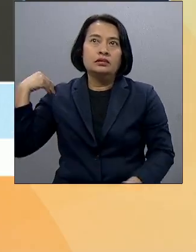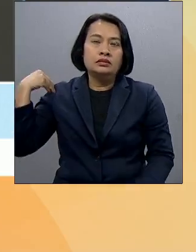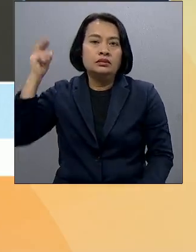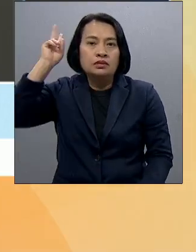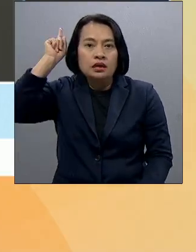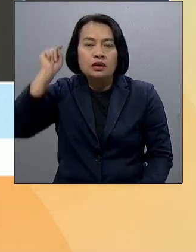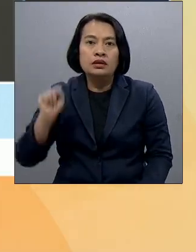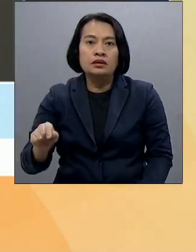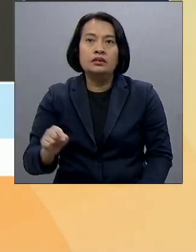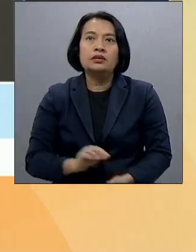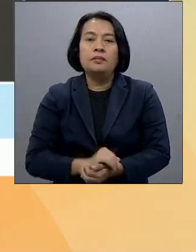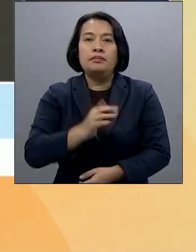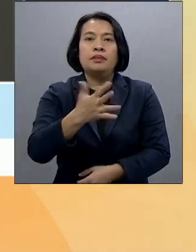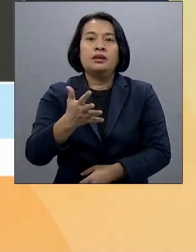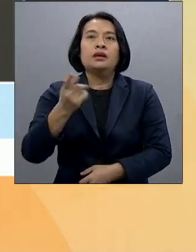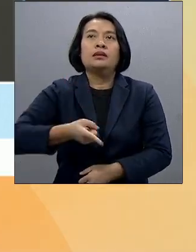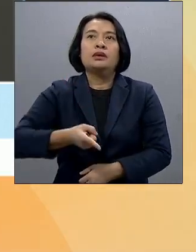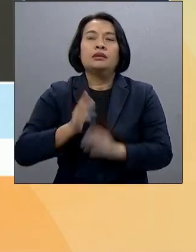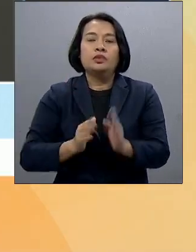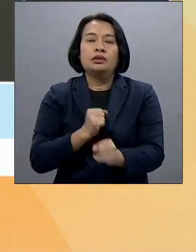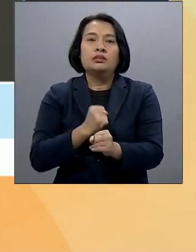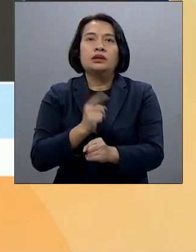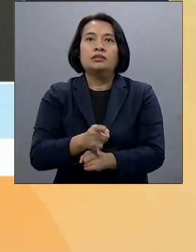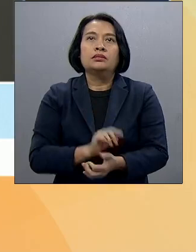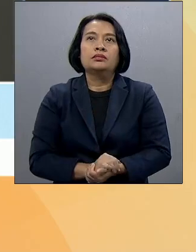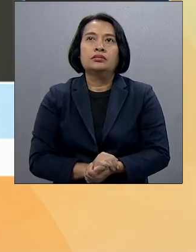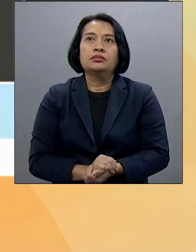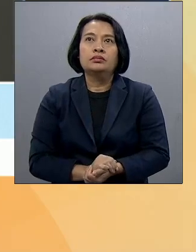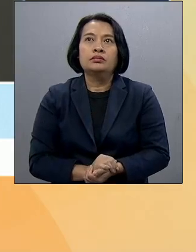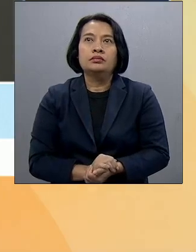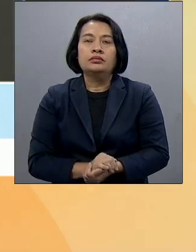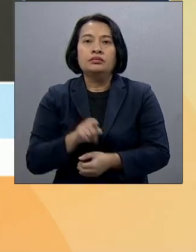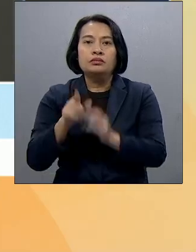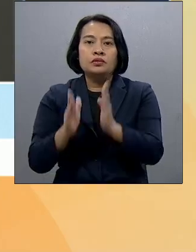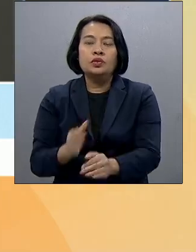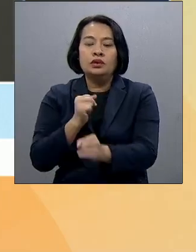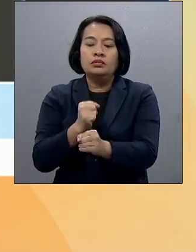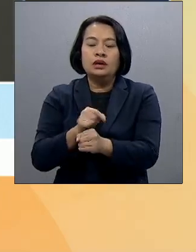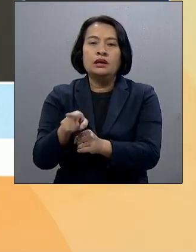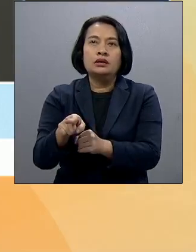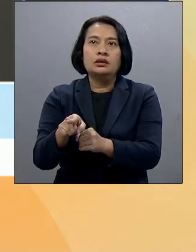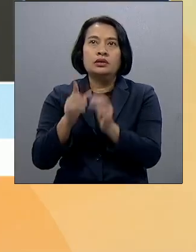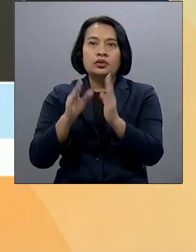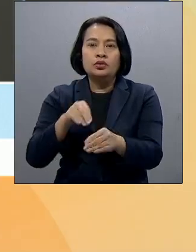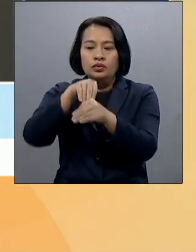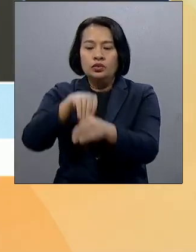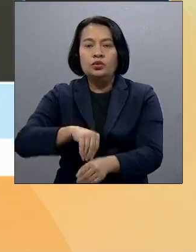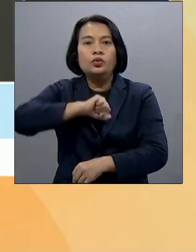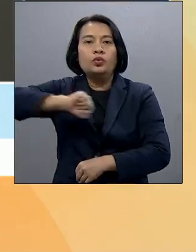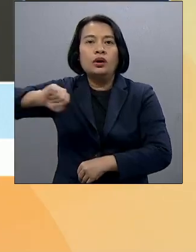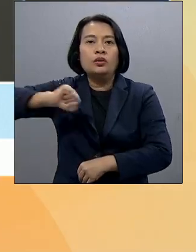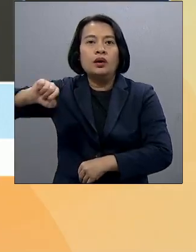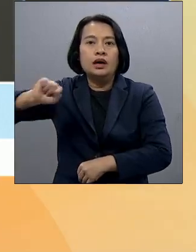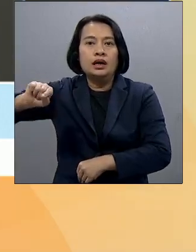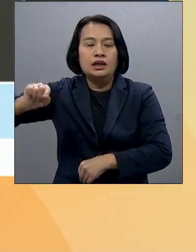ก็คือเจ้าหน้าที่อยู ่ไม่มีครับ ไม่มีนะ คือเจ้าหน้าที่เราจะอยู่ฝั่งขวาส่วนมากนะครับซึ่งมีแต่ลำน้ำขวางท